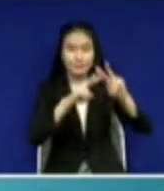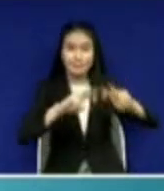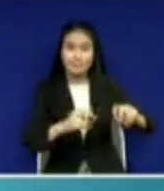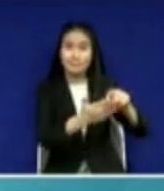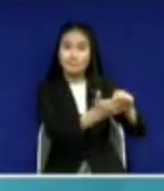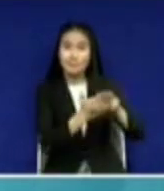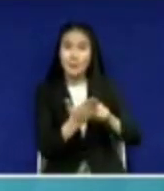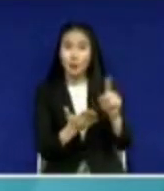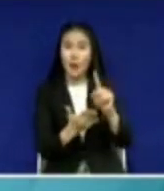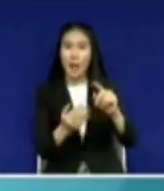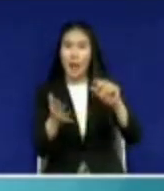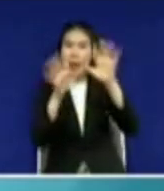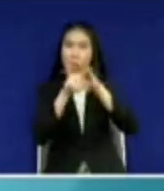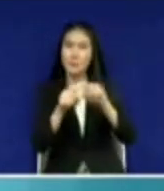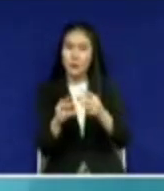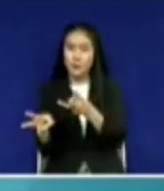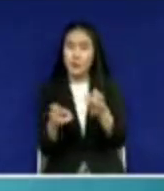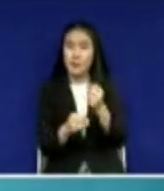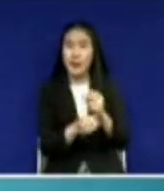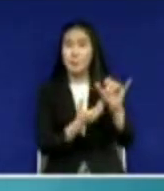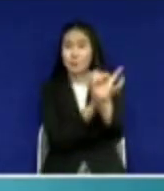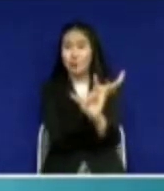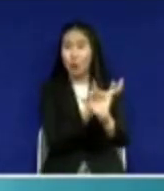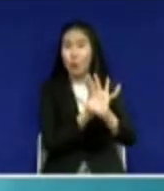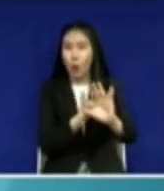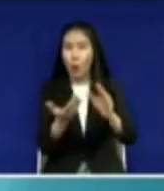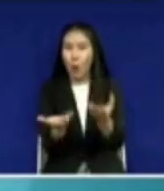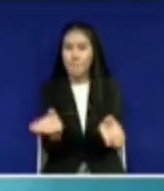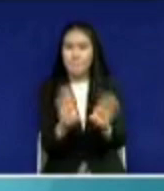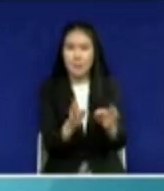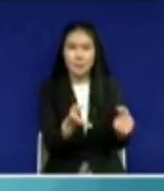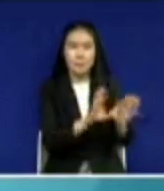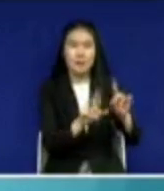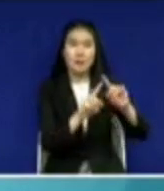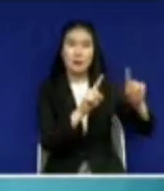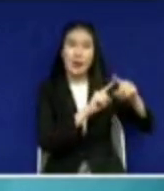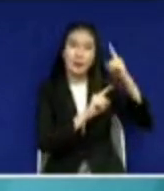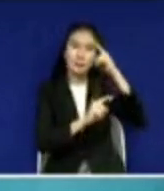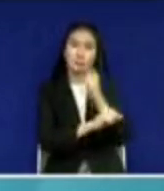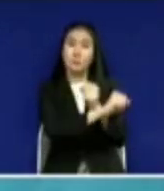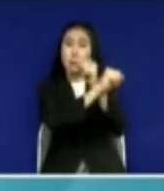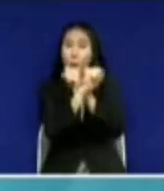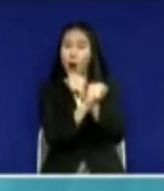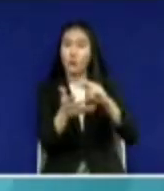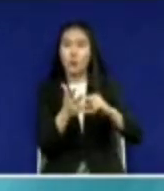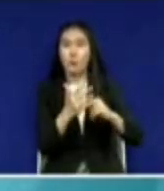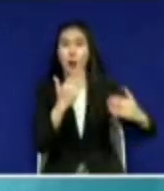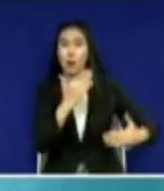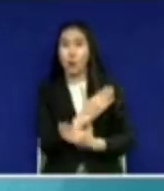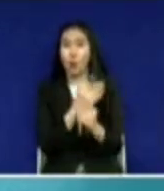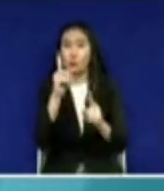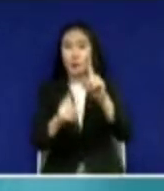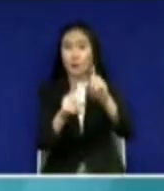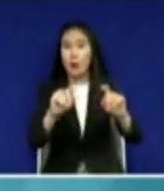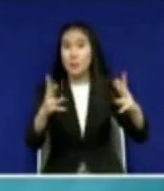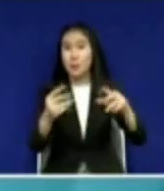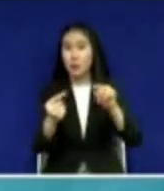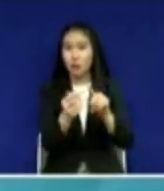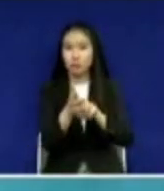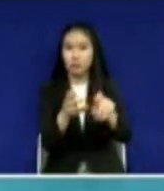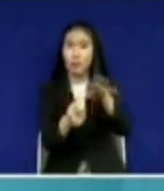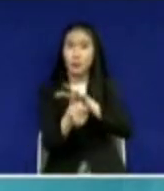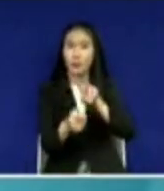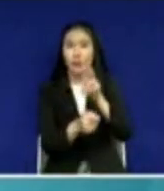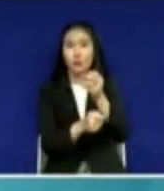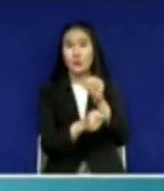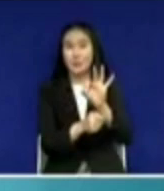การการล็อกดาวน์ที่ใช้ในทวีปยุโรปค่ะจะช่วยป้องกันไม่ให้มีผู้เสียชีวิตนะคะจากโรคโควิด-19 ได้ถึ